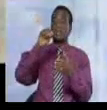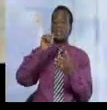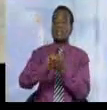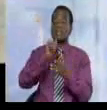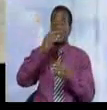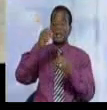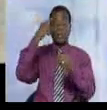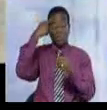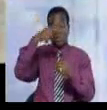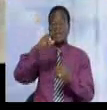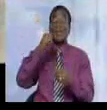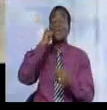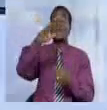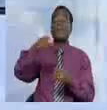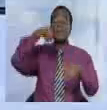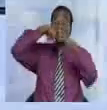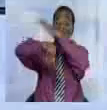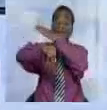54% du budget global.